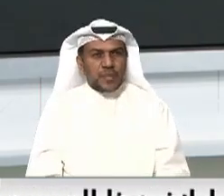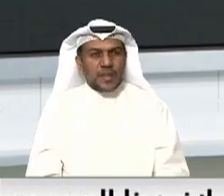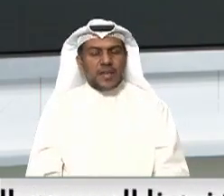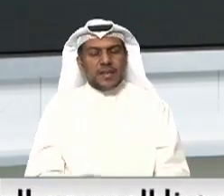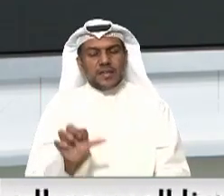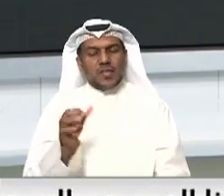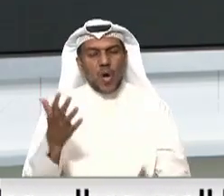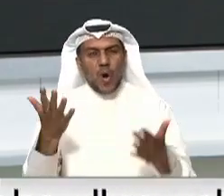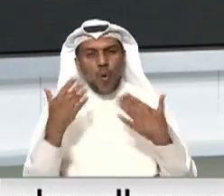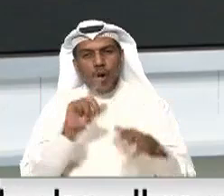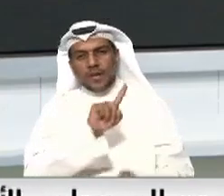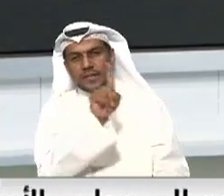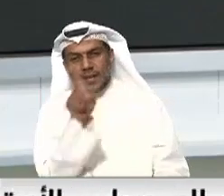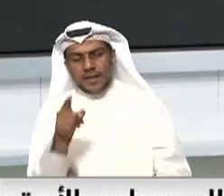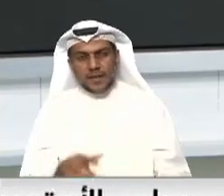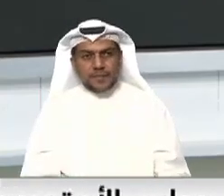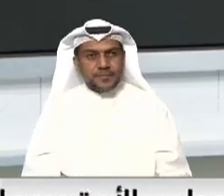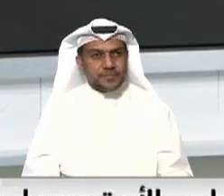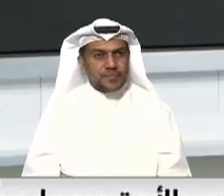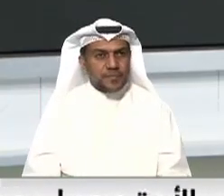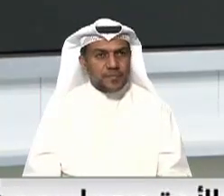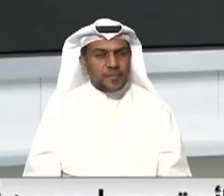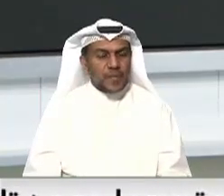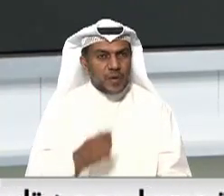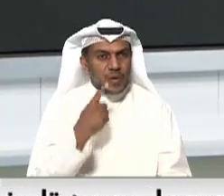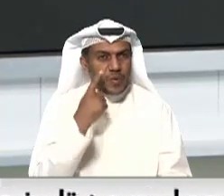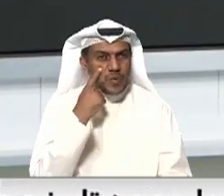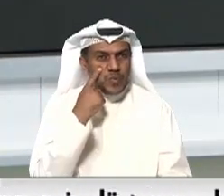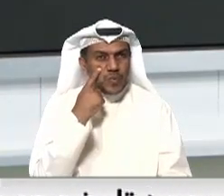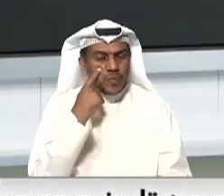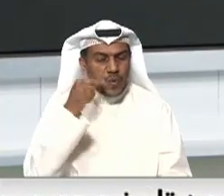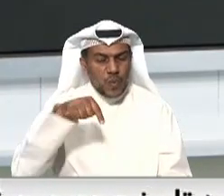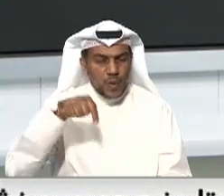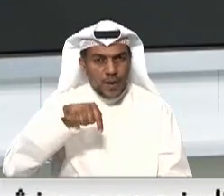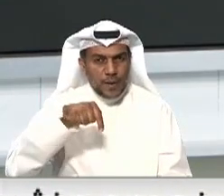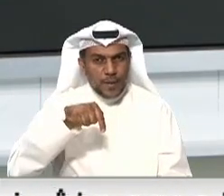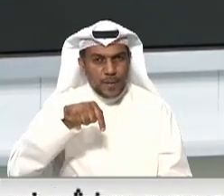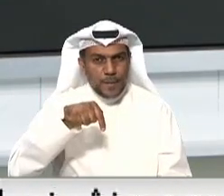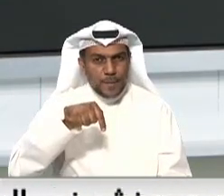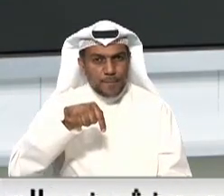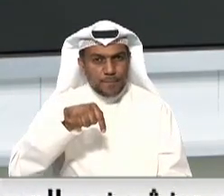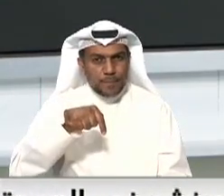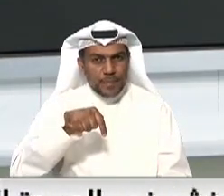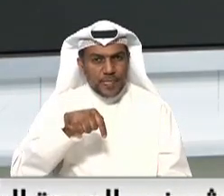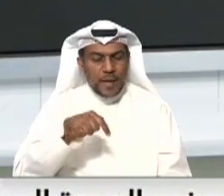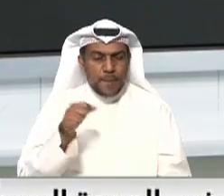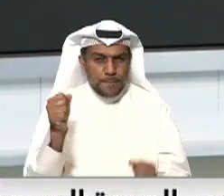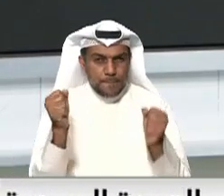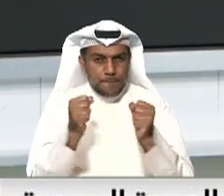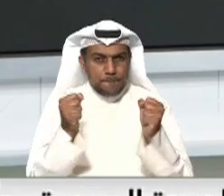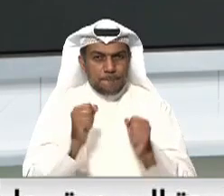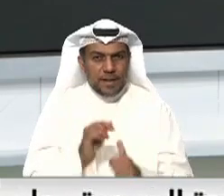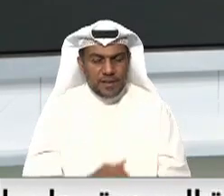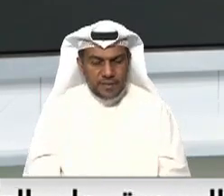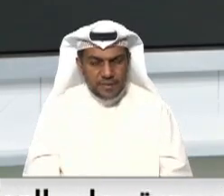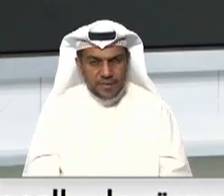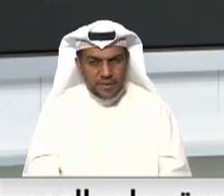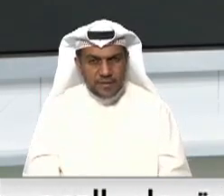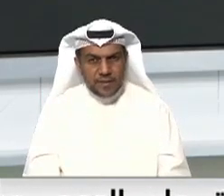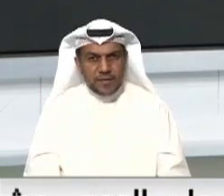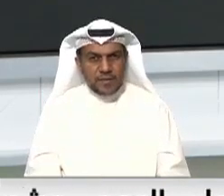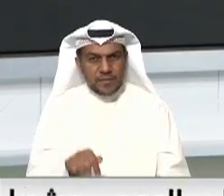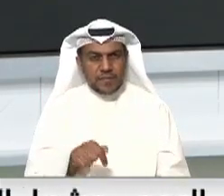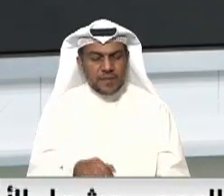كيلو متر في الساعه الاجواء المتوقعه في منتصف هذه الليله اجواء تكون مائله للبروده الا معتدله متوقع